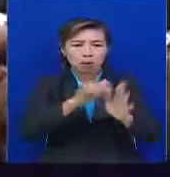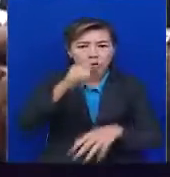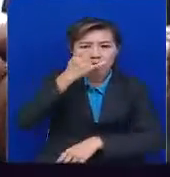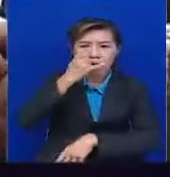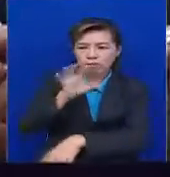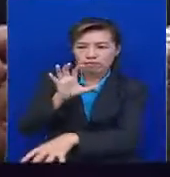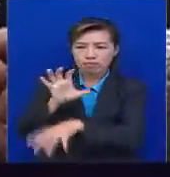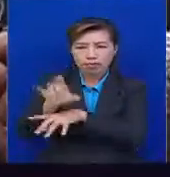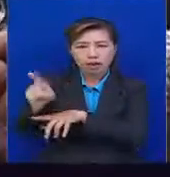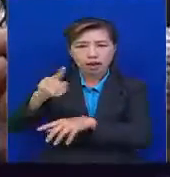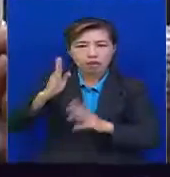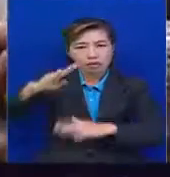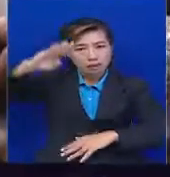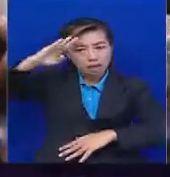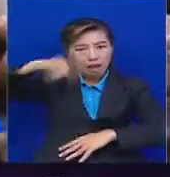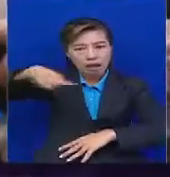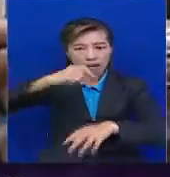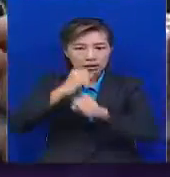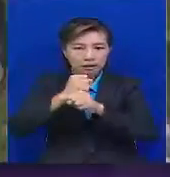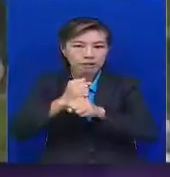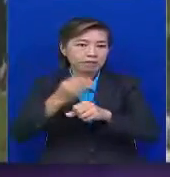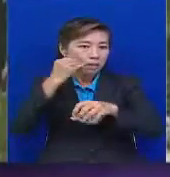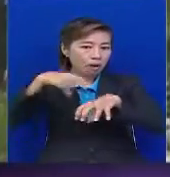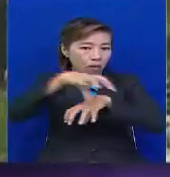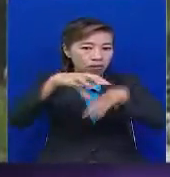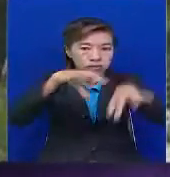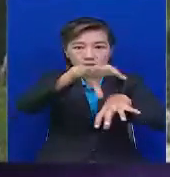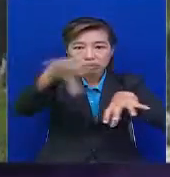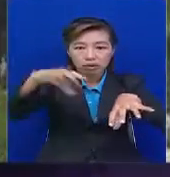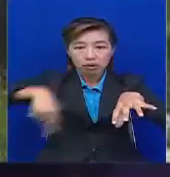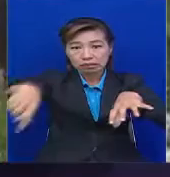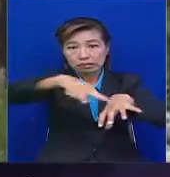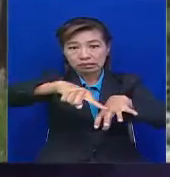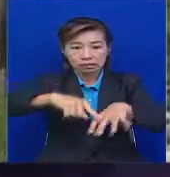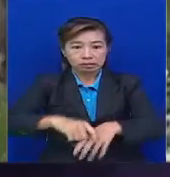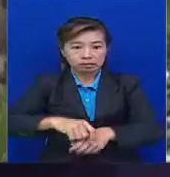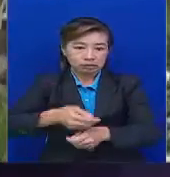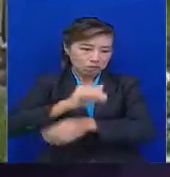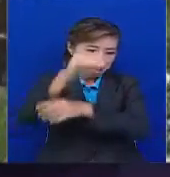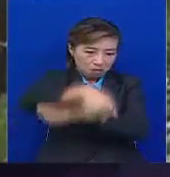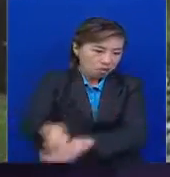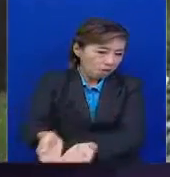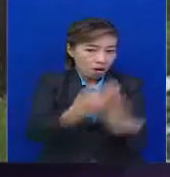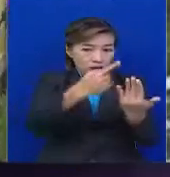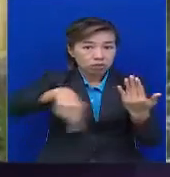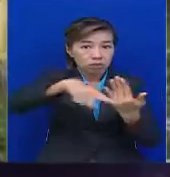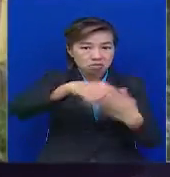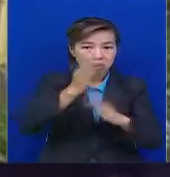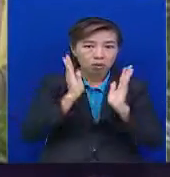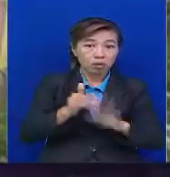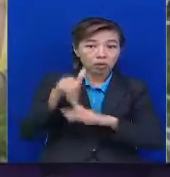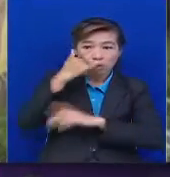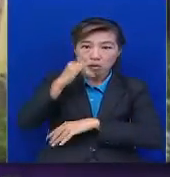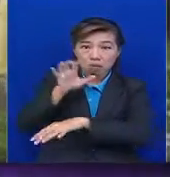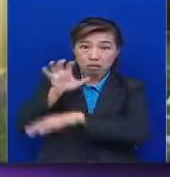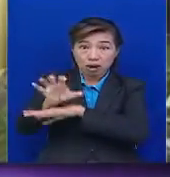4ที่เข้าปฏิบัติการรื้อถอนสิ่งปลูกสร้างรุกล้ำพื้นที่ภูทับเบิกว่าขออภัยภูทับเบิกว่าเรื่องดังกล่าวยังไม่ทราบ